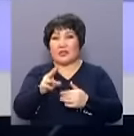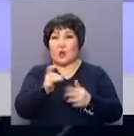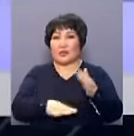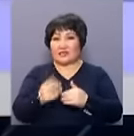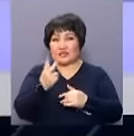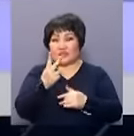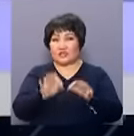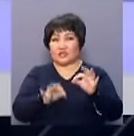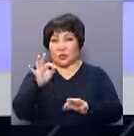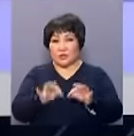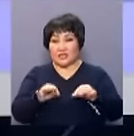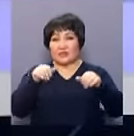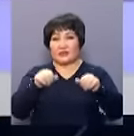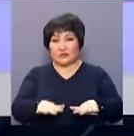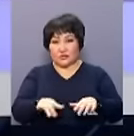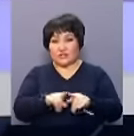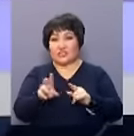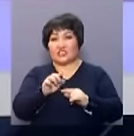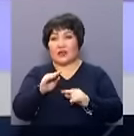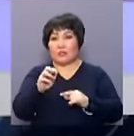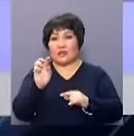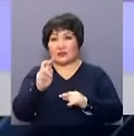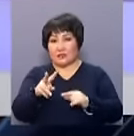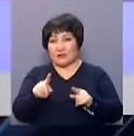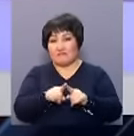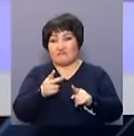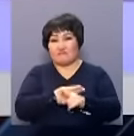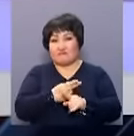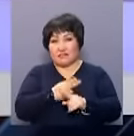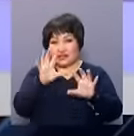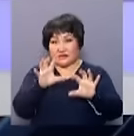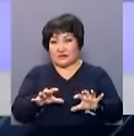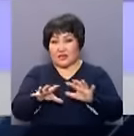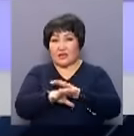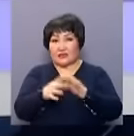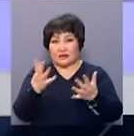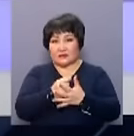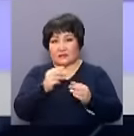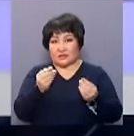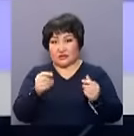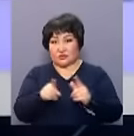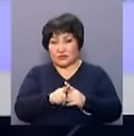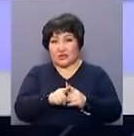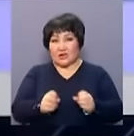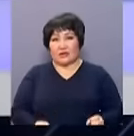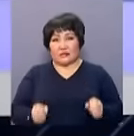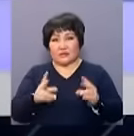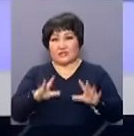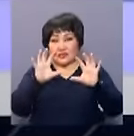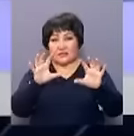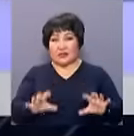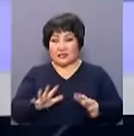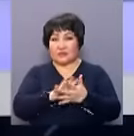шешім шығарды. Жанболатқа заңсыз жолмен табылған ақшаның ізін жасыру бабы бойынша қылмыстық заң бұзушылық жасады деп айып